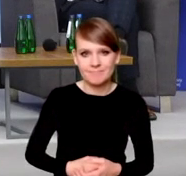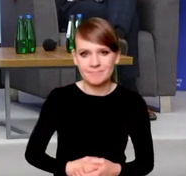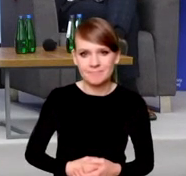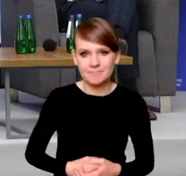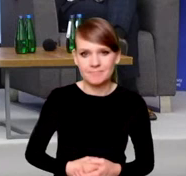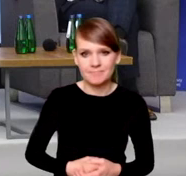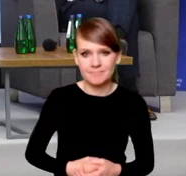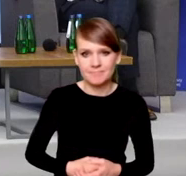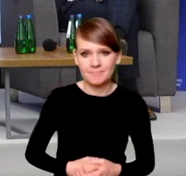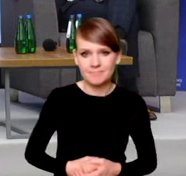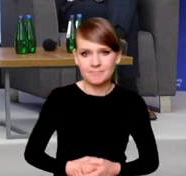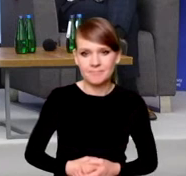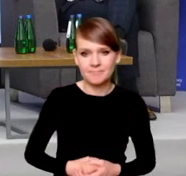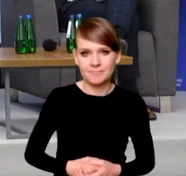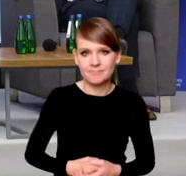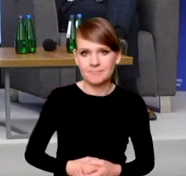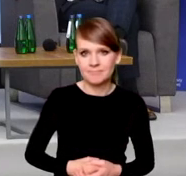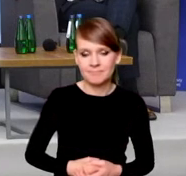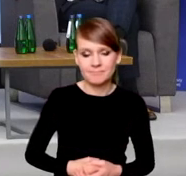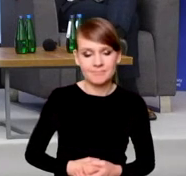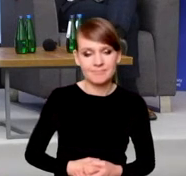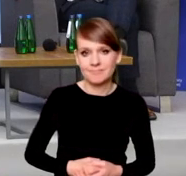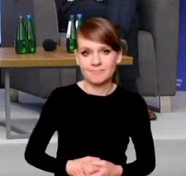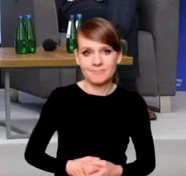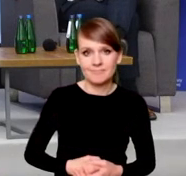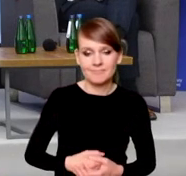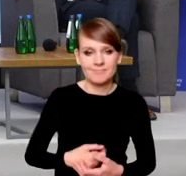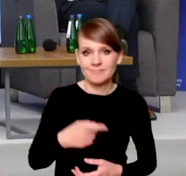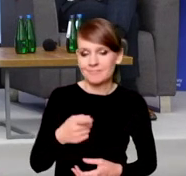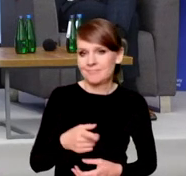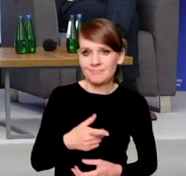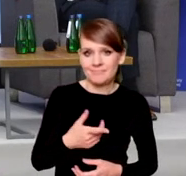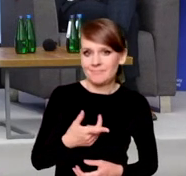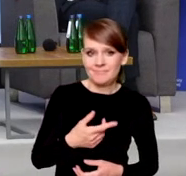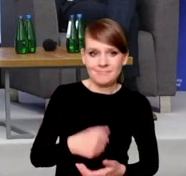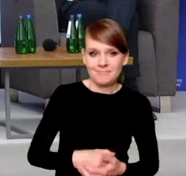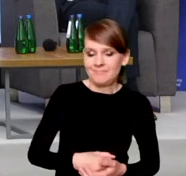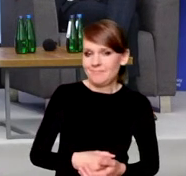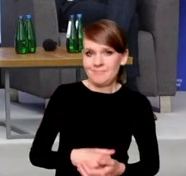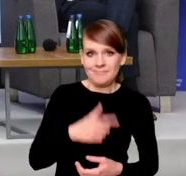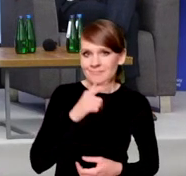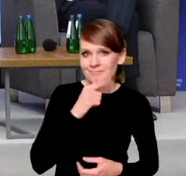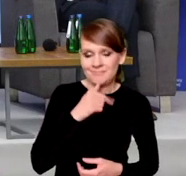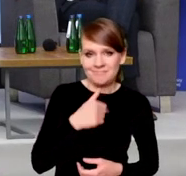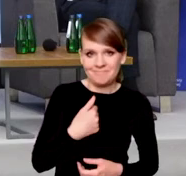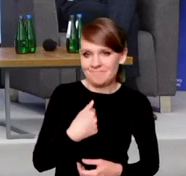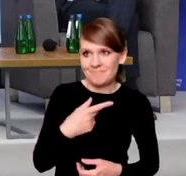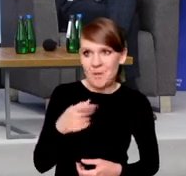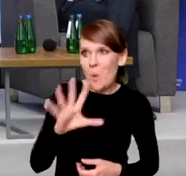No, po prostu nie mogę nic dodać po tak